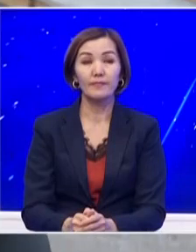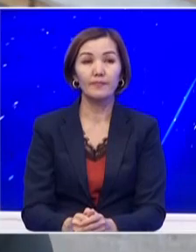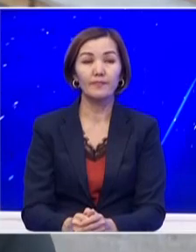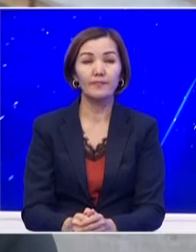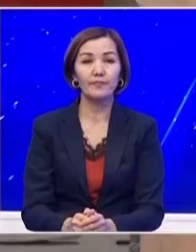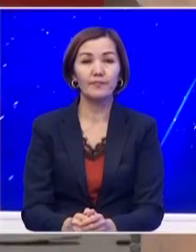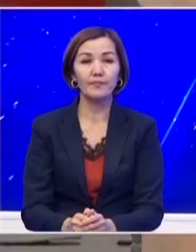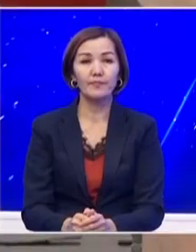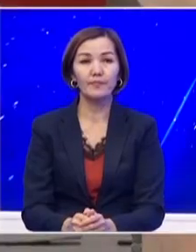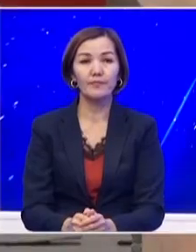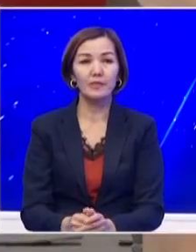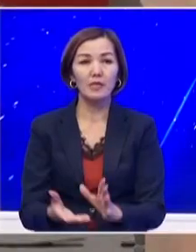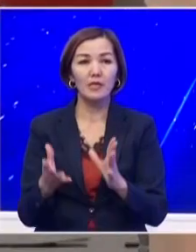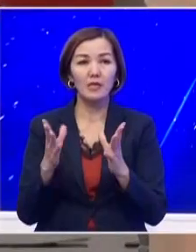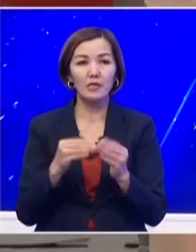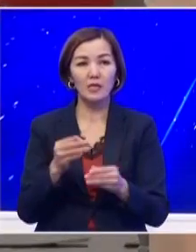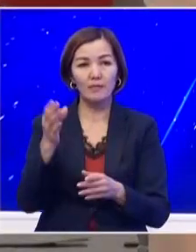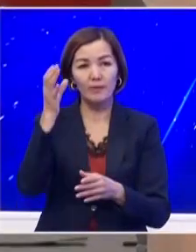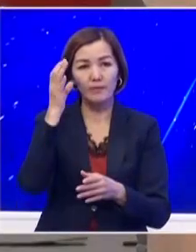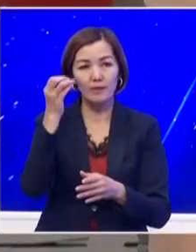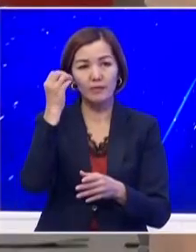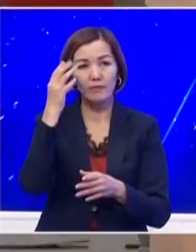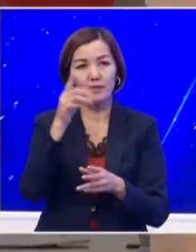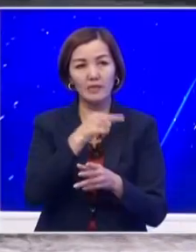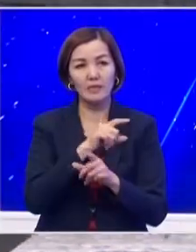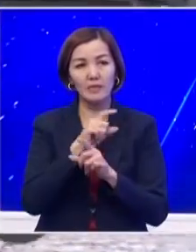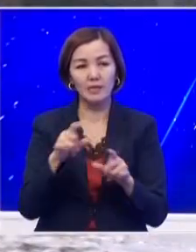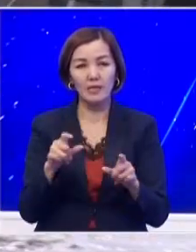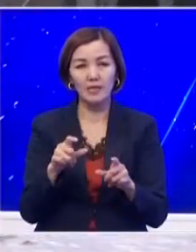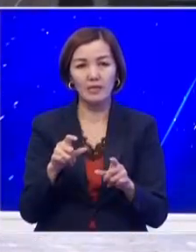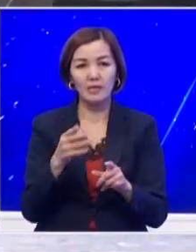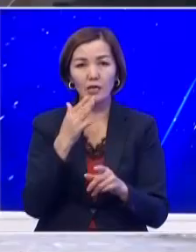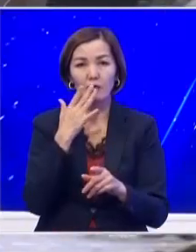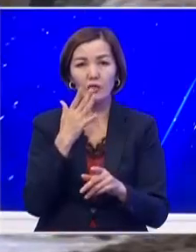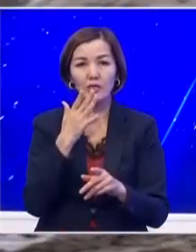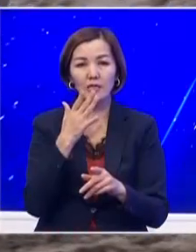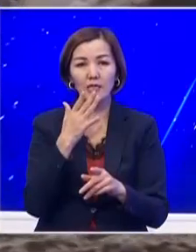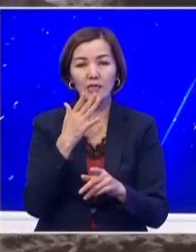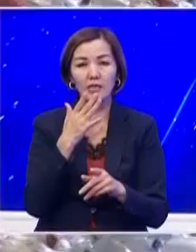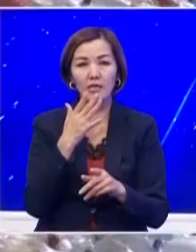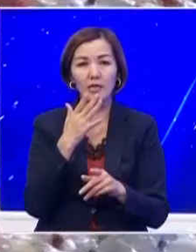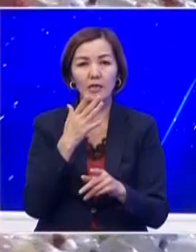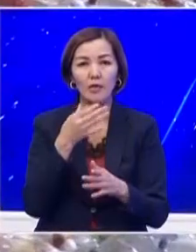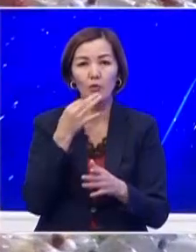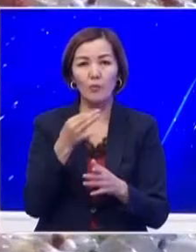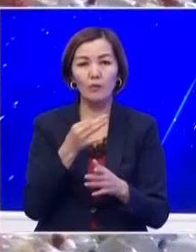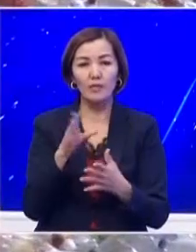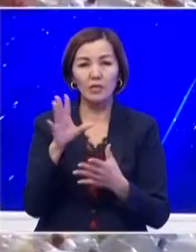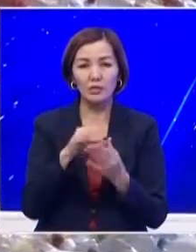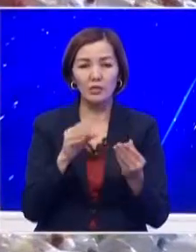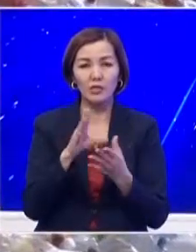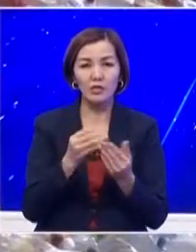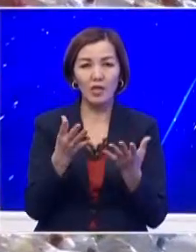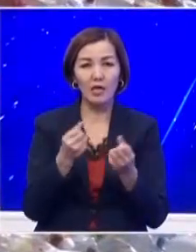өздеріне жақсы ғой. Жалпы білім медицина салаларын дамытуда біз шетелдерге елеңдеп, олардың тәжібелеріне